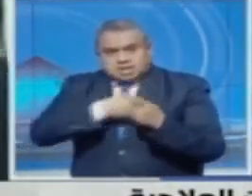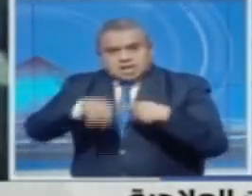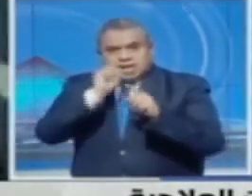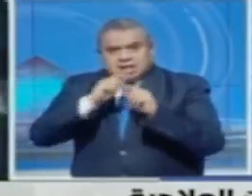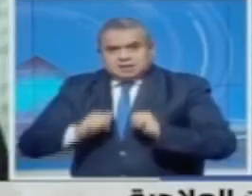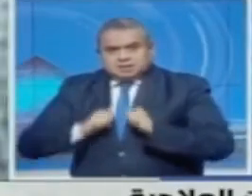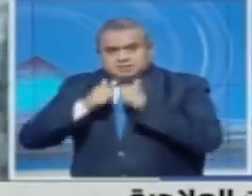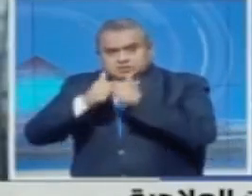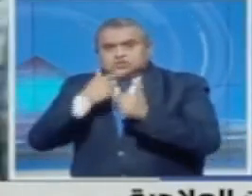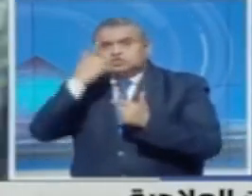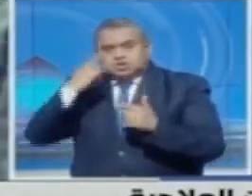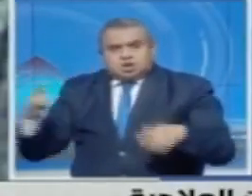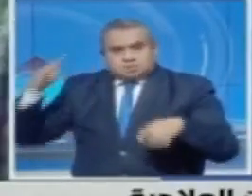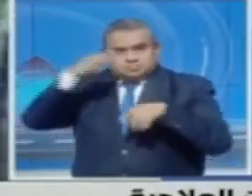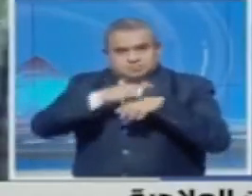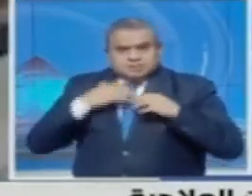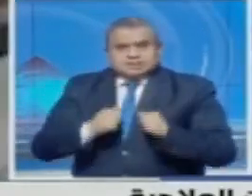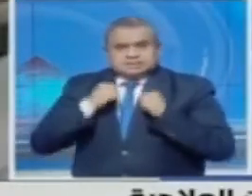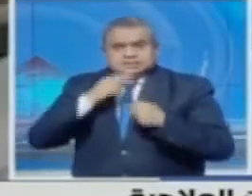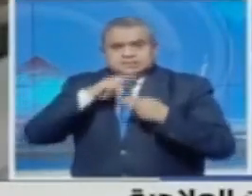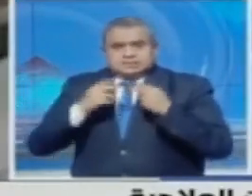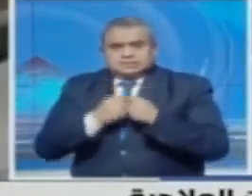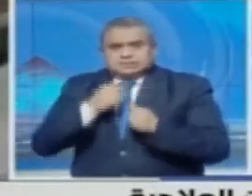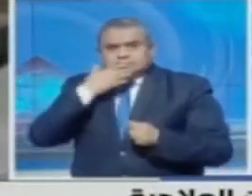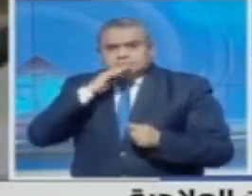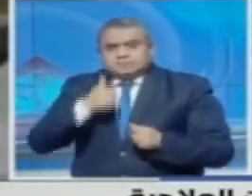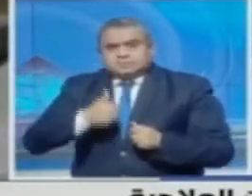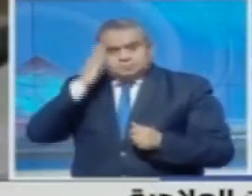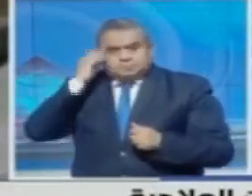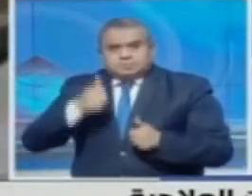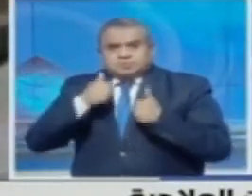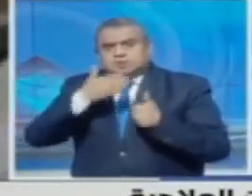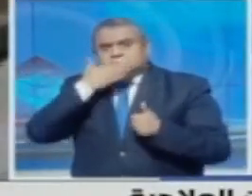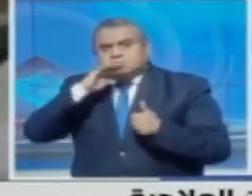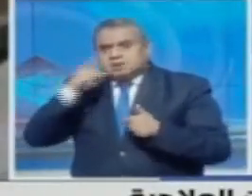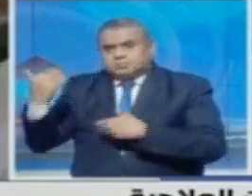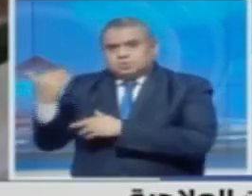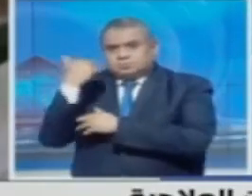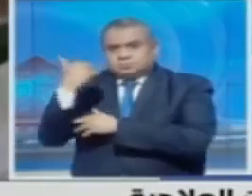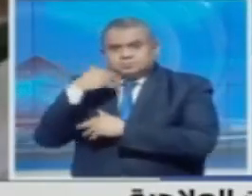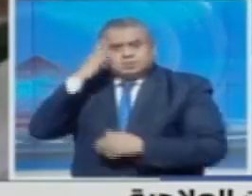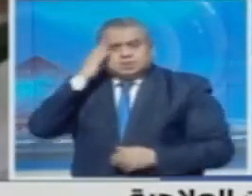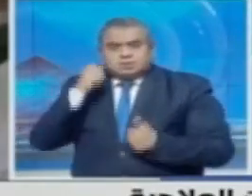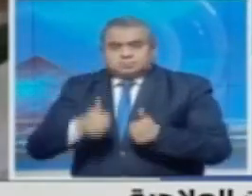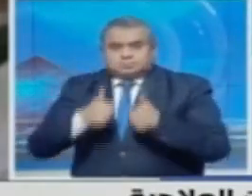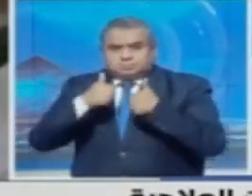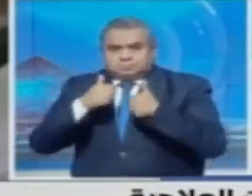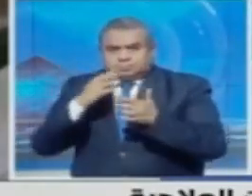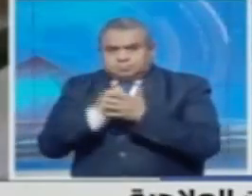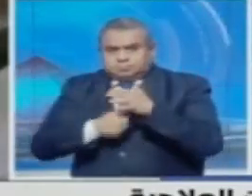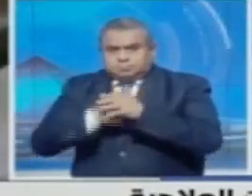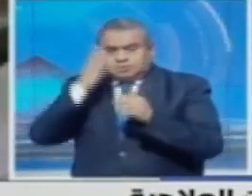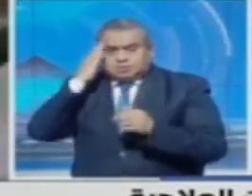وترجع معانا باذن الله بالسلامه ان شاء الله. خدمات العلاجيه ممتازه وكل حاجه والله، وعلى أعلى مستوى بصراحة